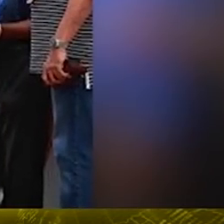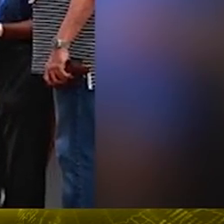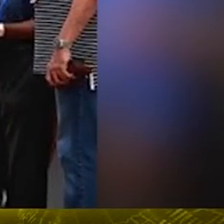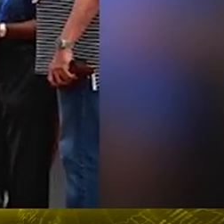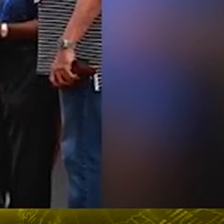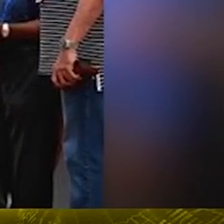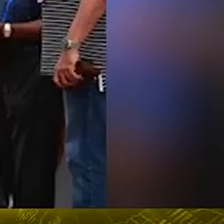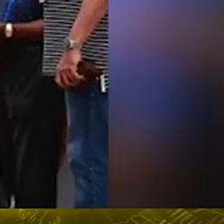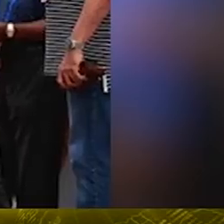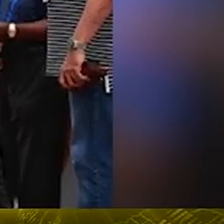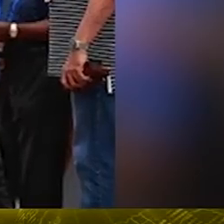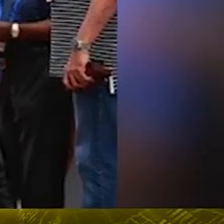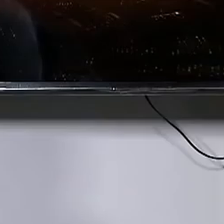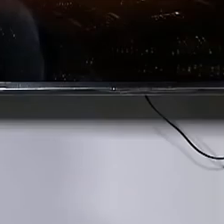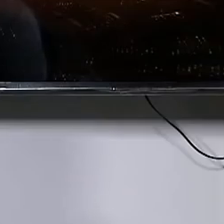بولم